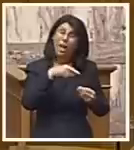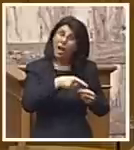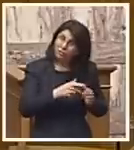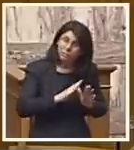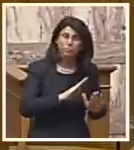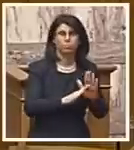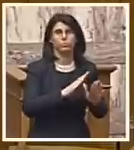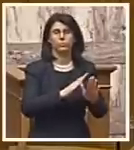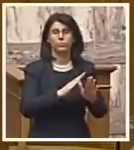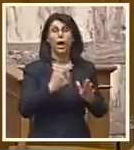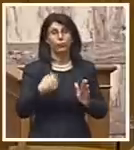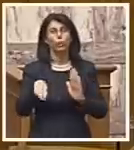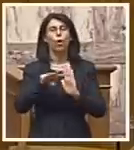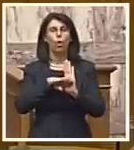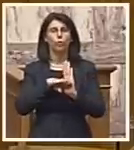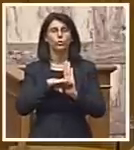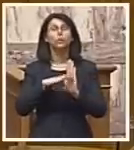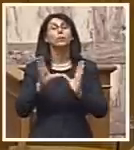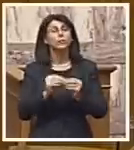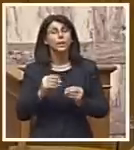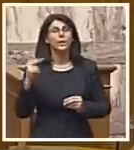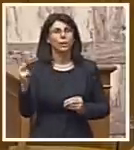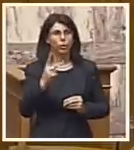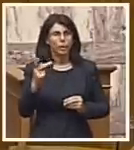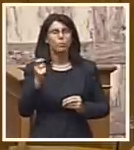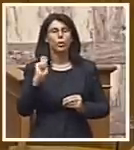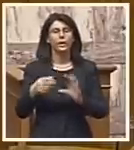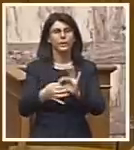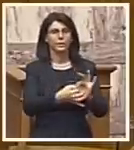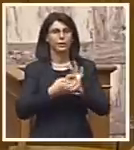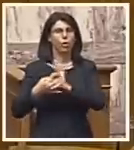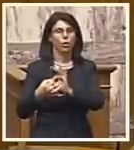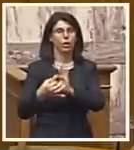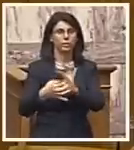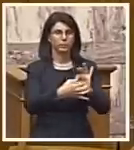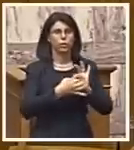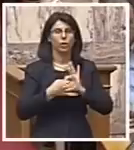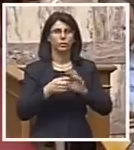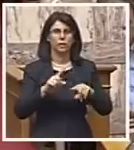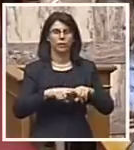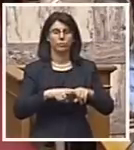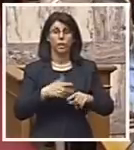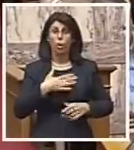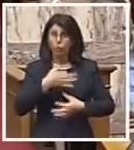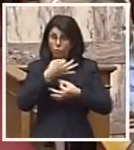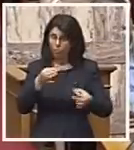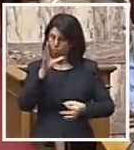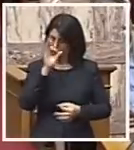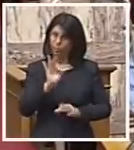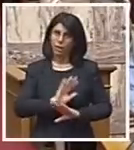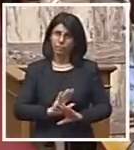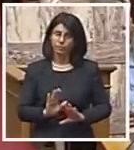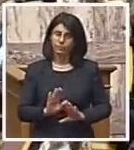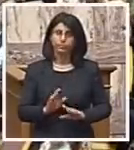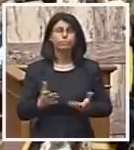είναι όρος για την κοινωνική και πολιτική συνοχή της Ελλάδας. Θέλω να είμαι ειλικρινής. Δεν